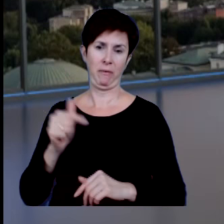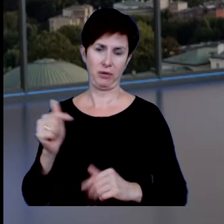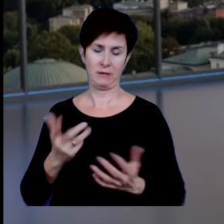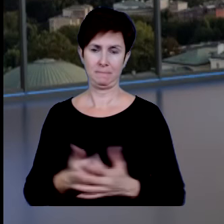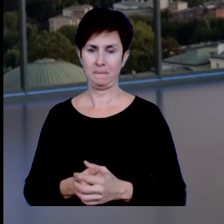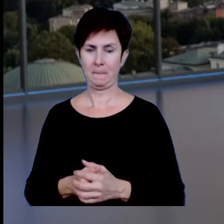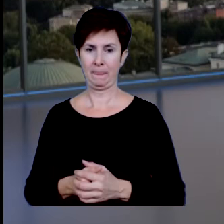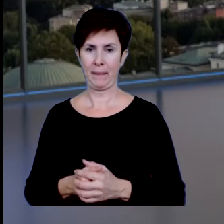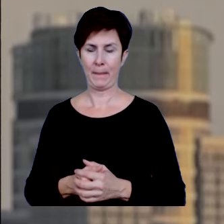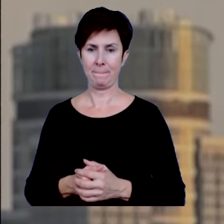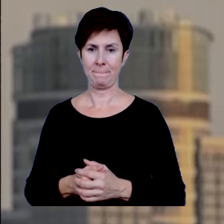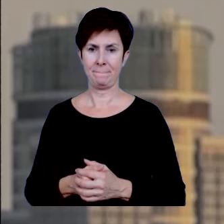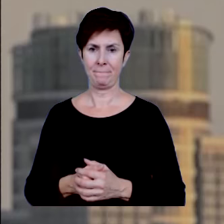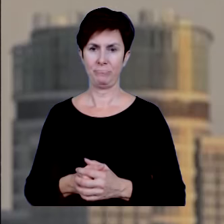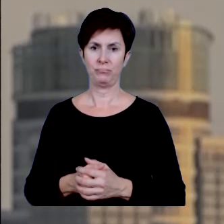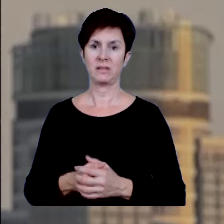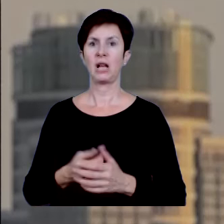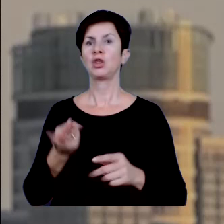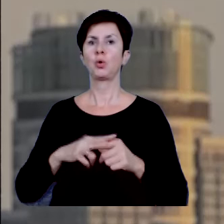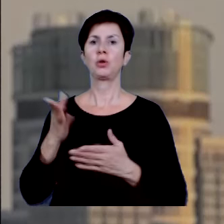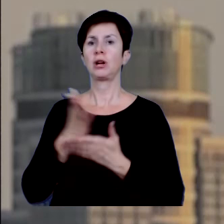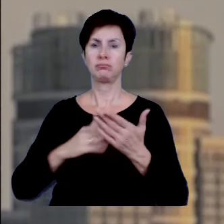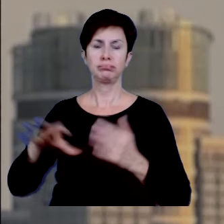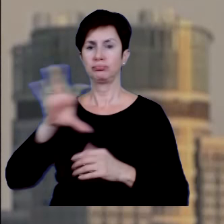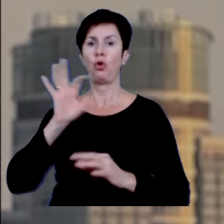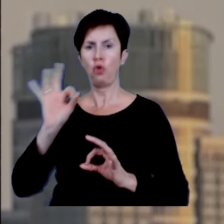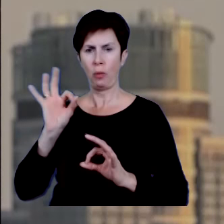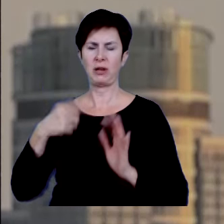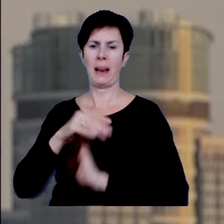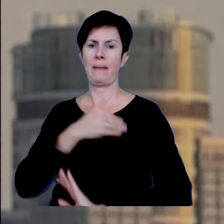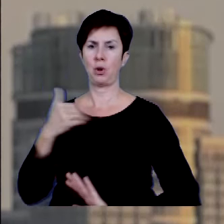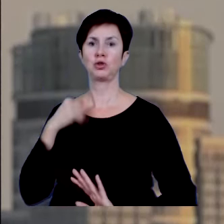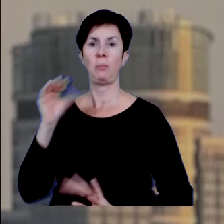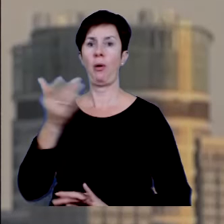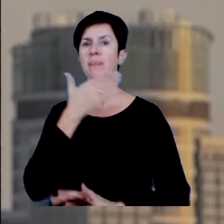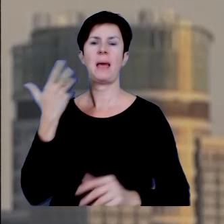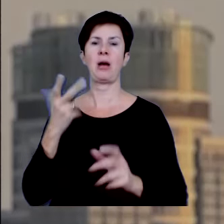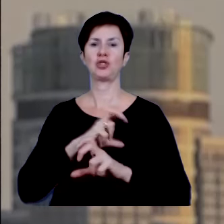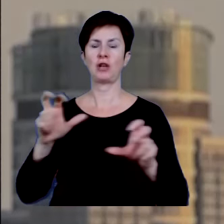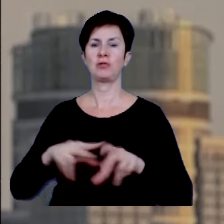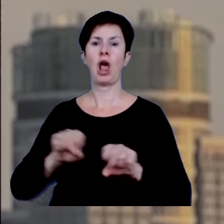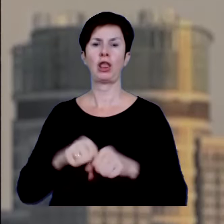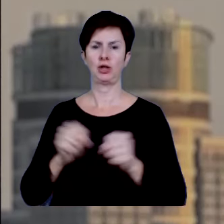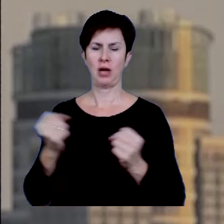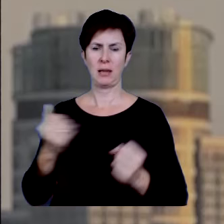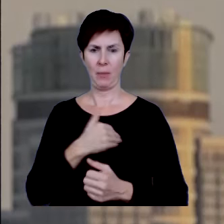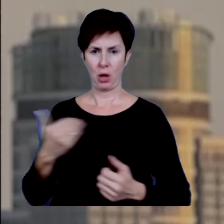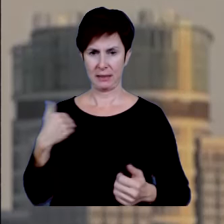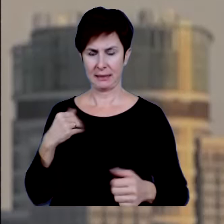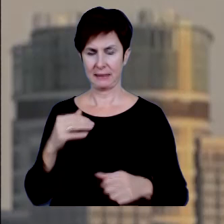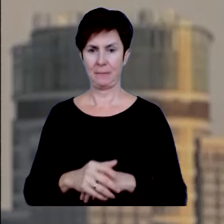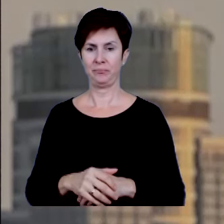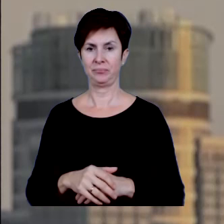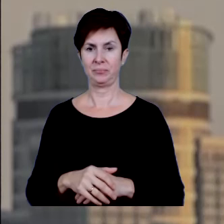dobrze dla Polski. W niektórych obszarach to dobrze dla Polski, bo nie miał tyle czasu na to, żeby dewastować nasz kraj. No bo zamiast